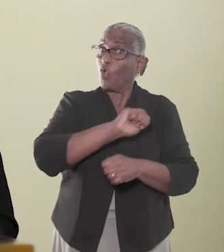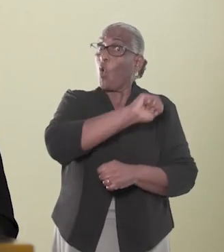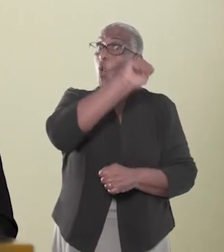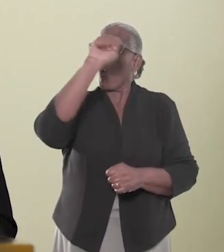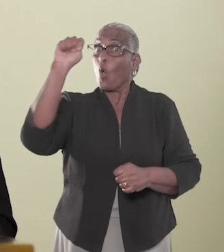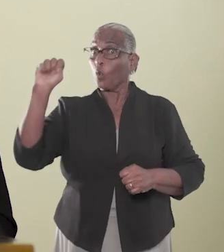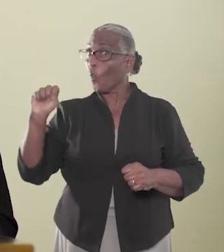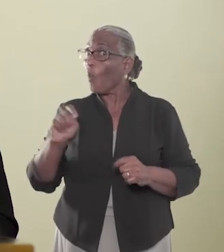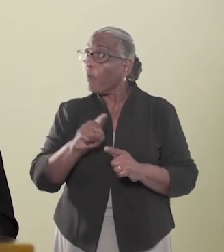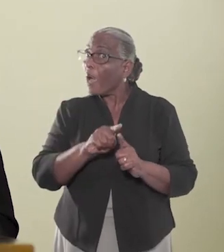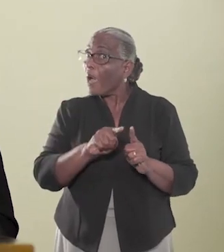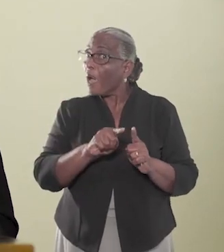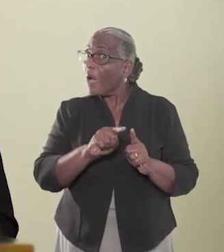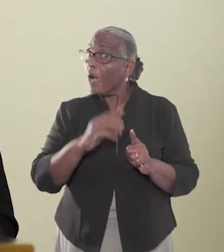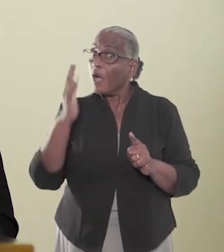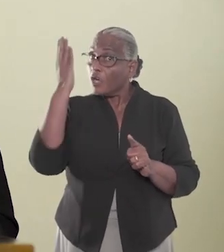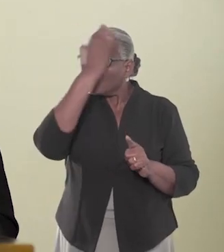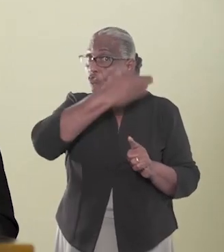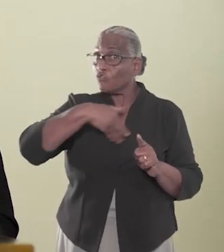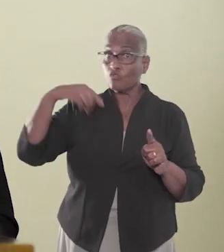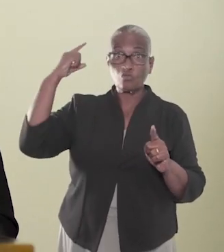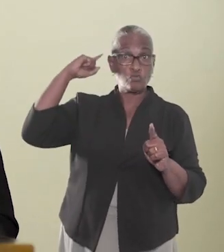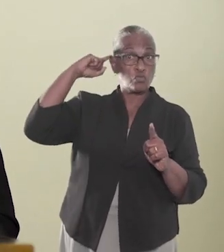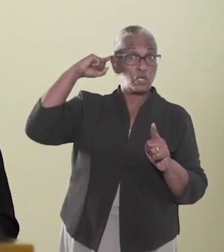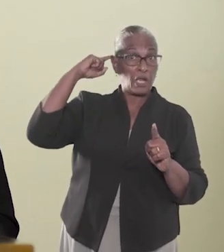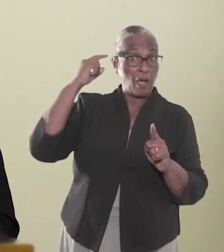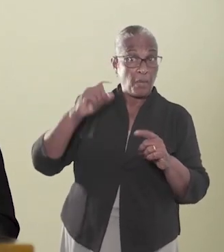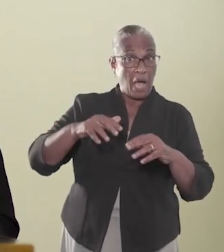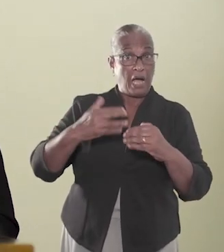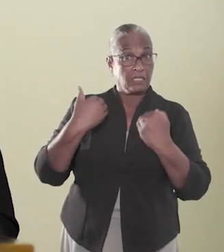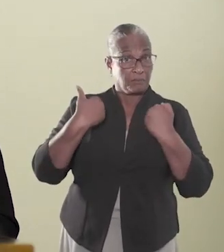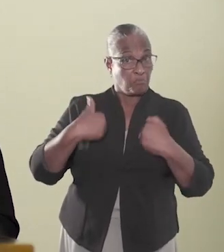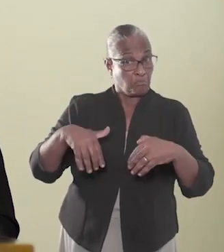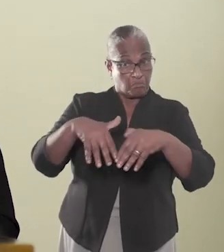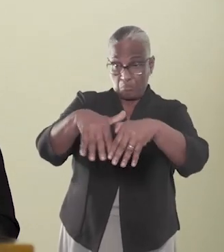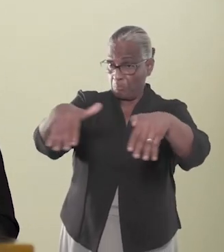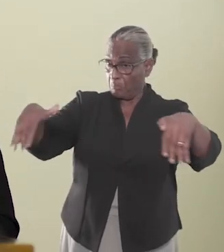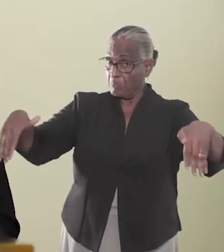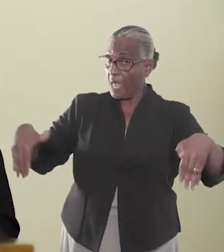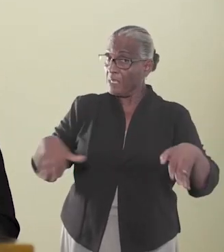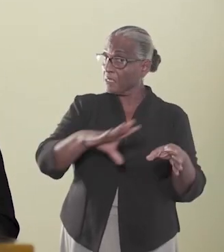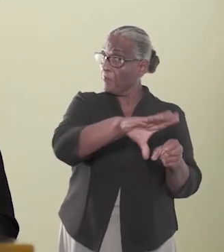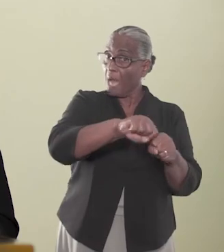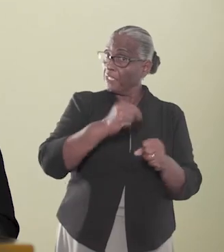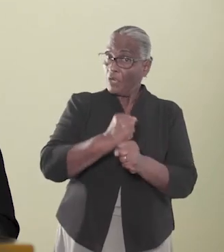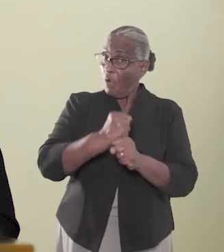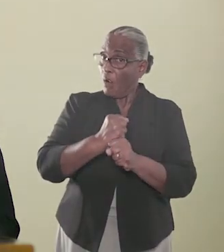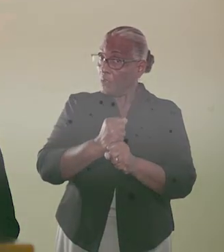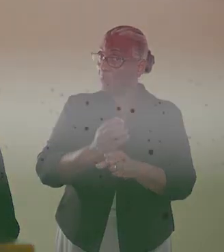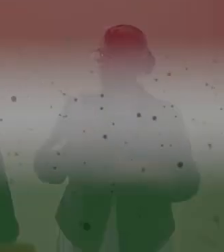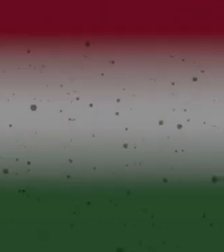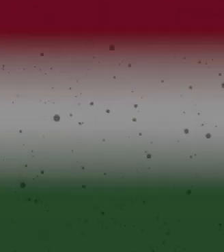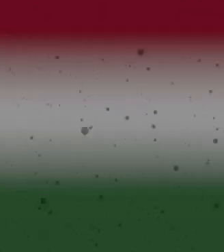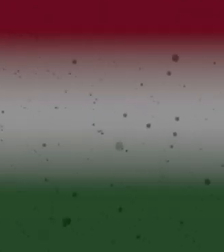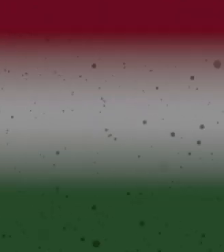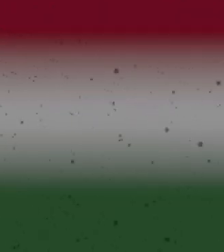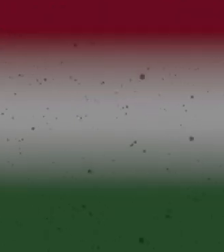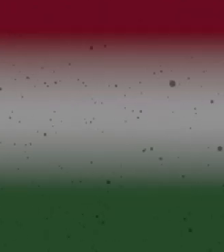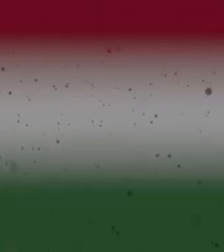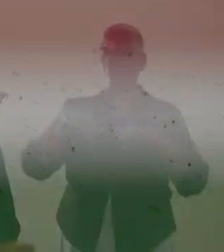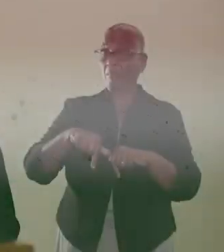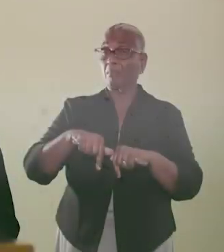Europa gaande is, kan Suriname overkomen als de bevolking de maatregelen niet meer naleeft.